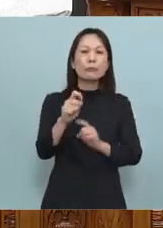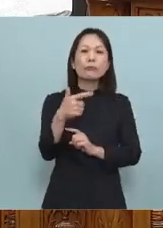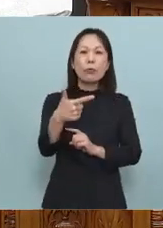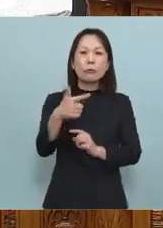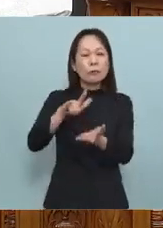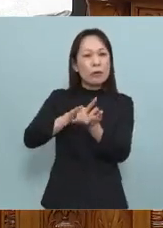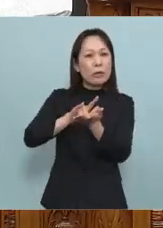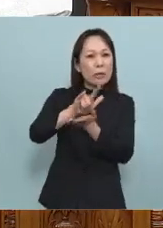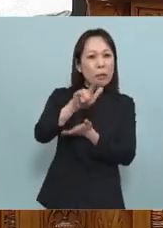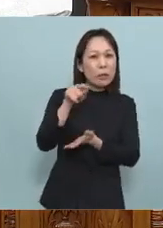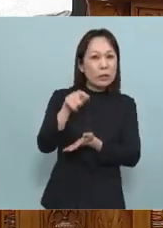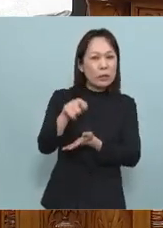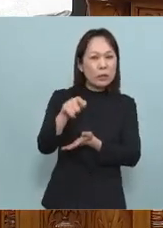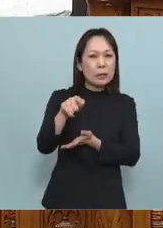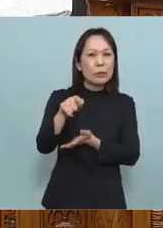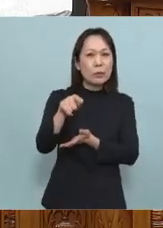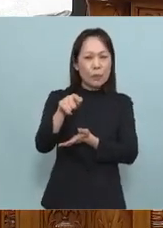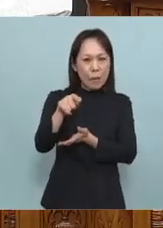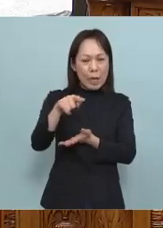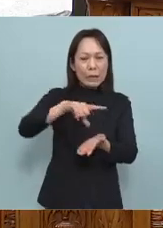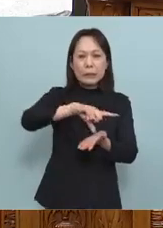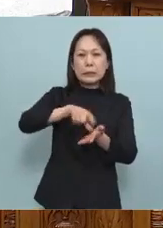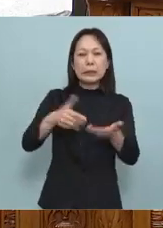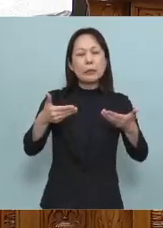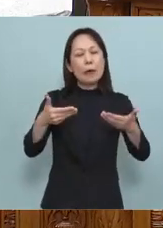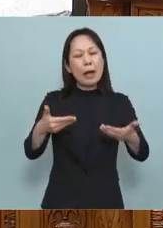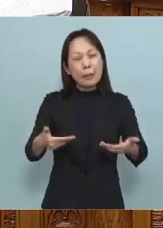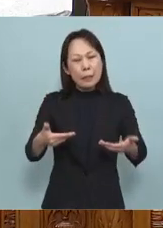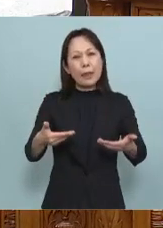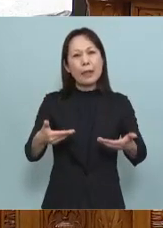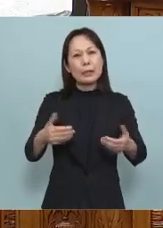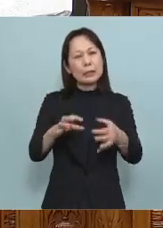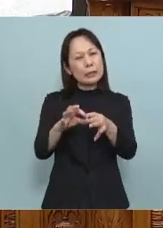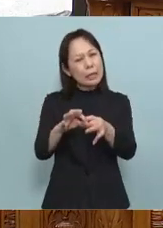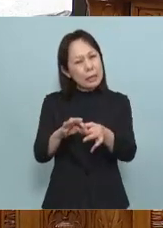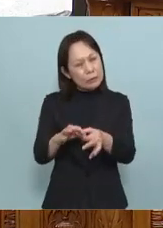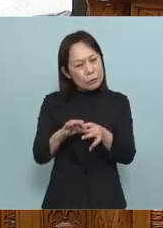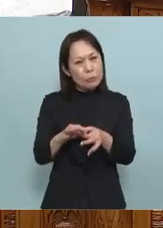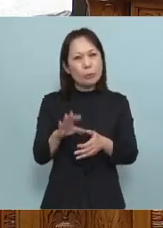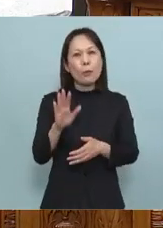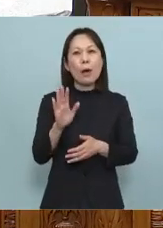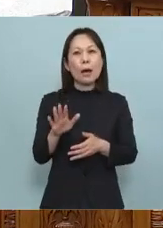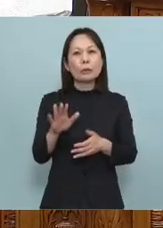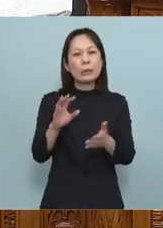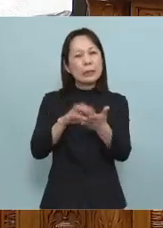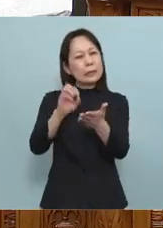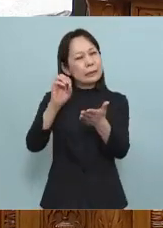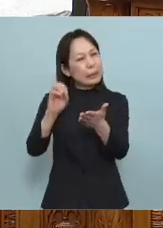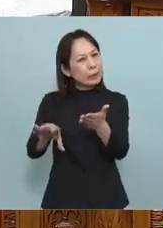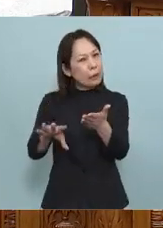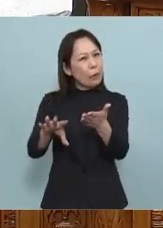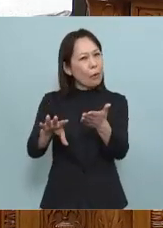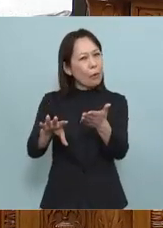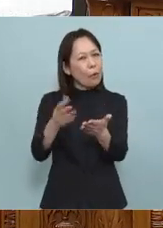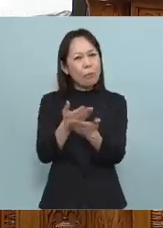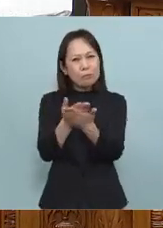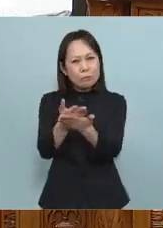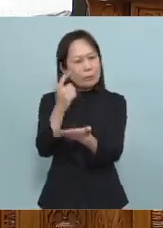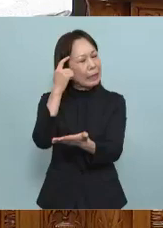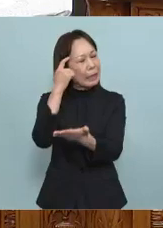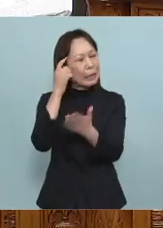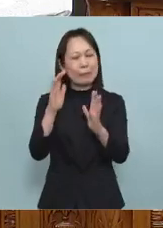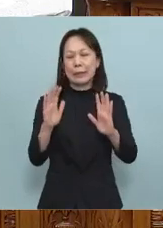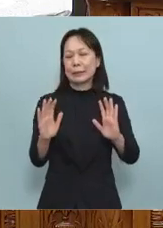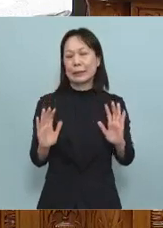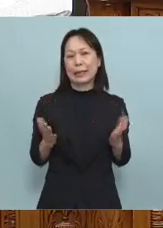は我が国の防衛および地域の安定に資するものであり、撤去を求める考えはありません。当